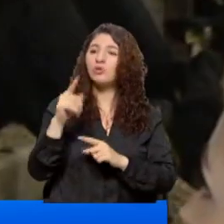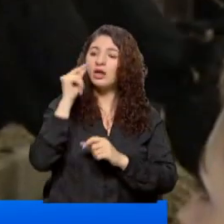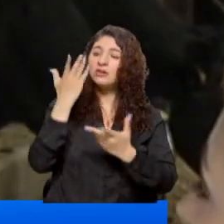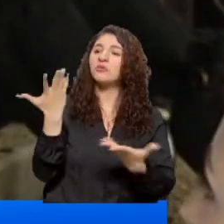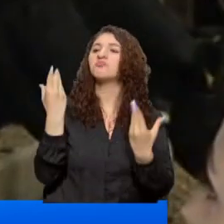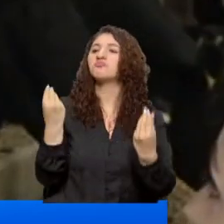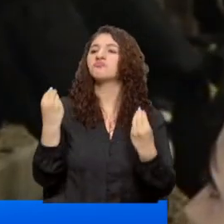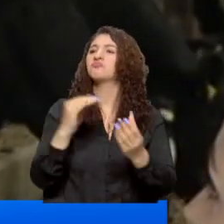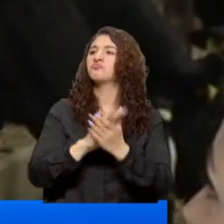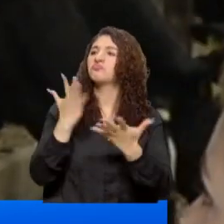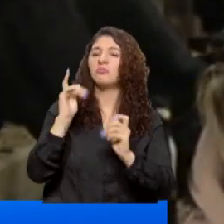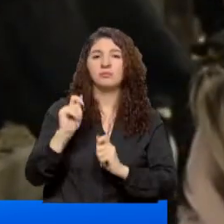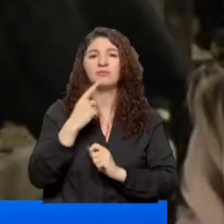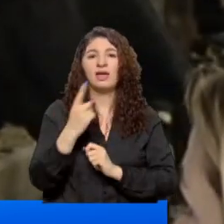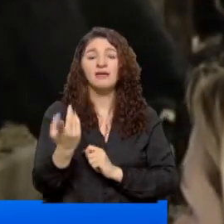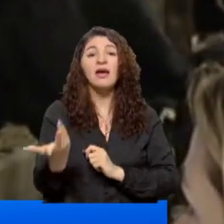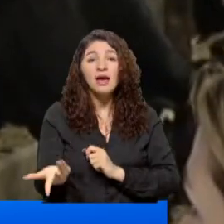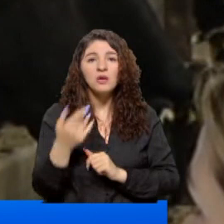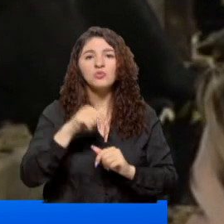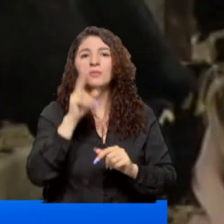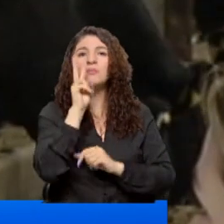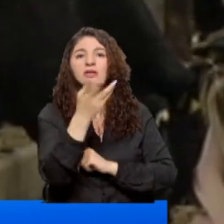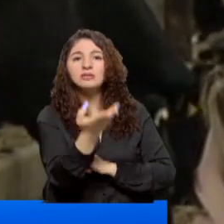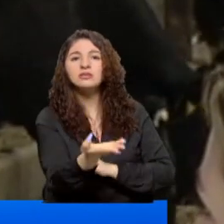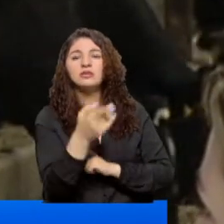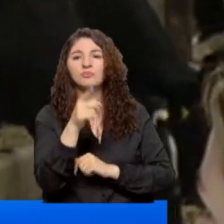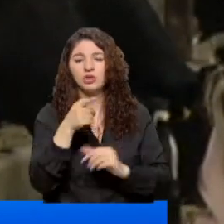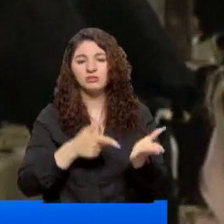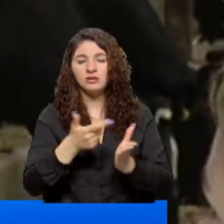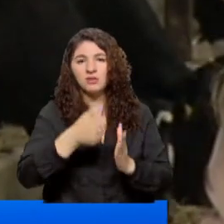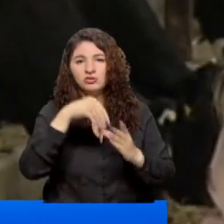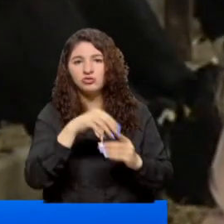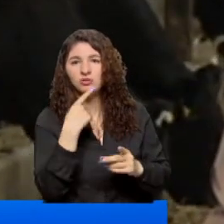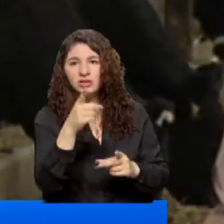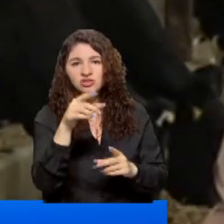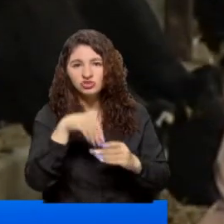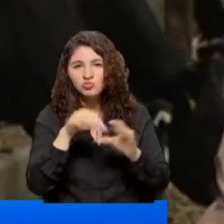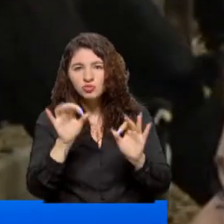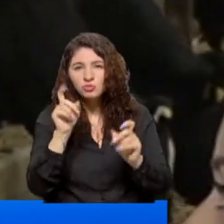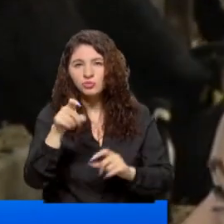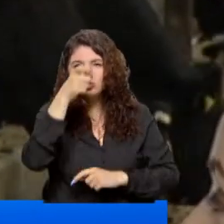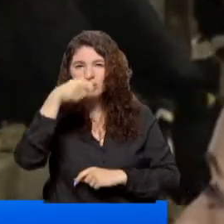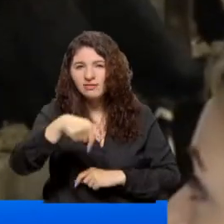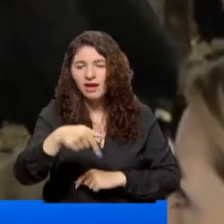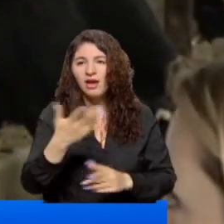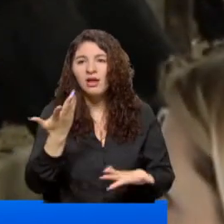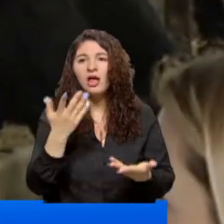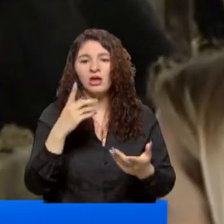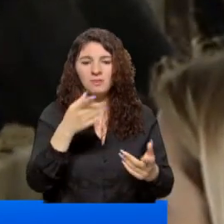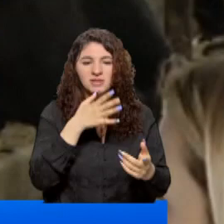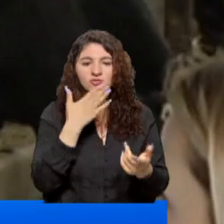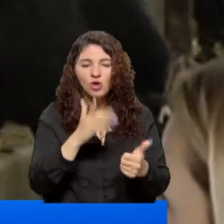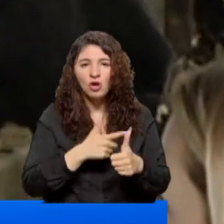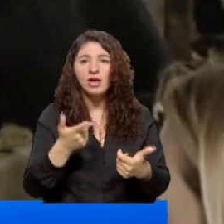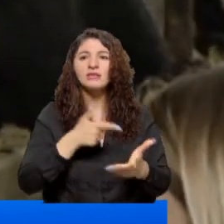insan ne kadar iyi şeyler yaptı Der şimdi bugün baktığınızda bunu Tarım Bakanı için söylemek Sizce mümkün mü bu ülkede ehliyeti